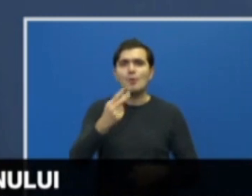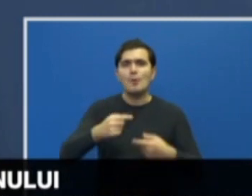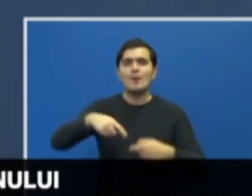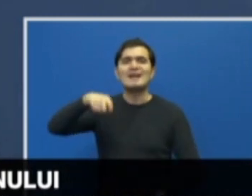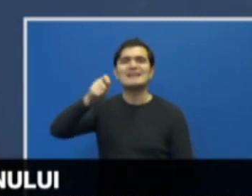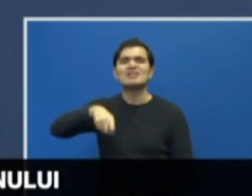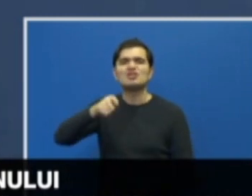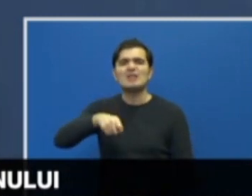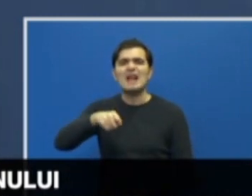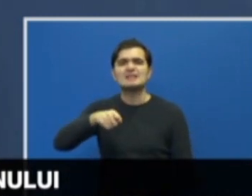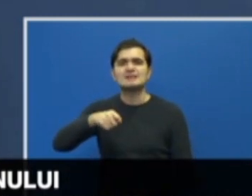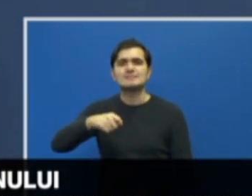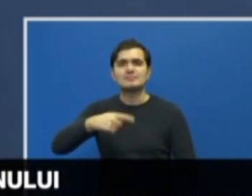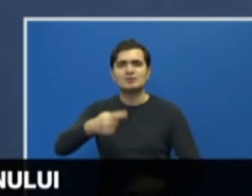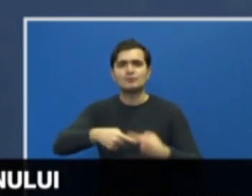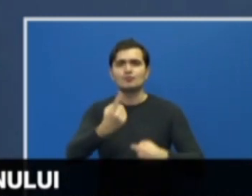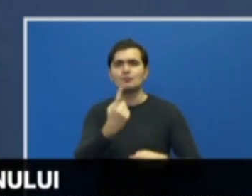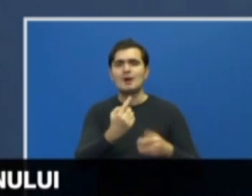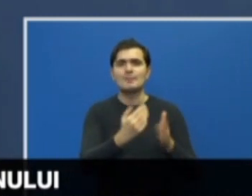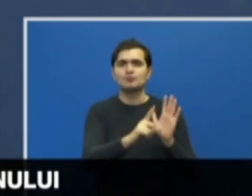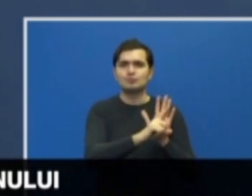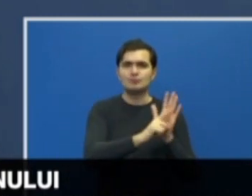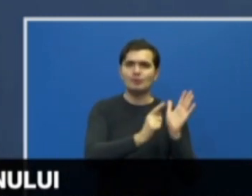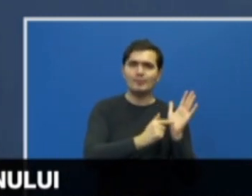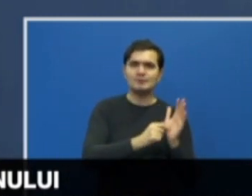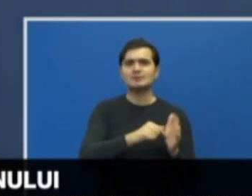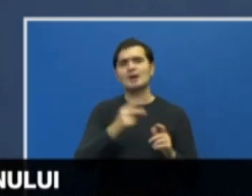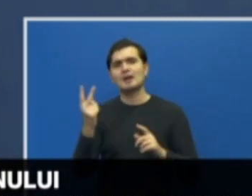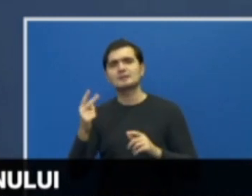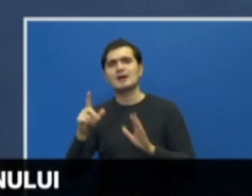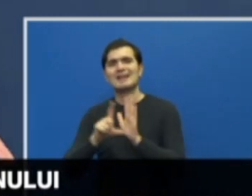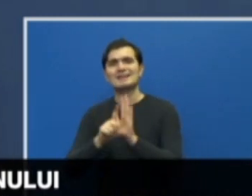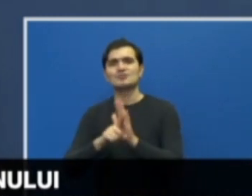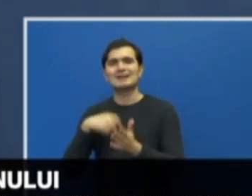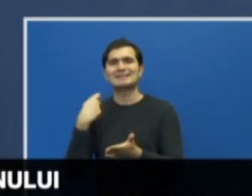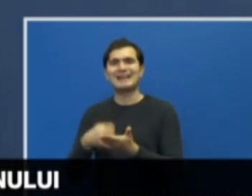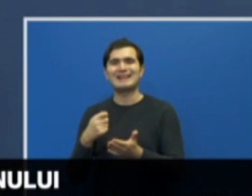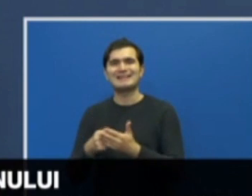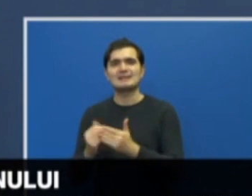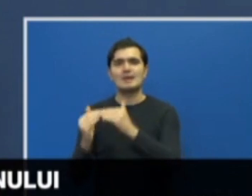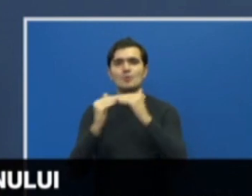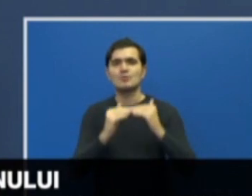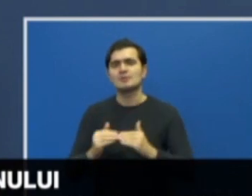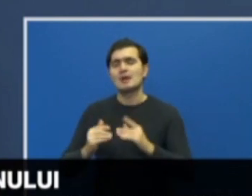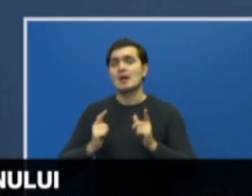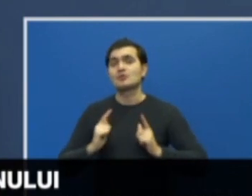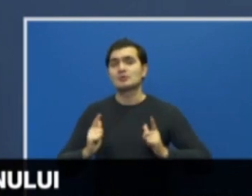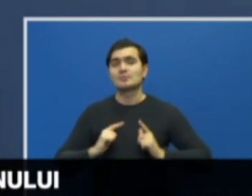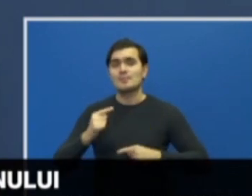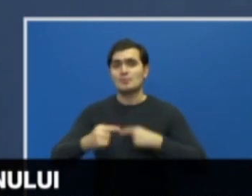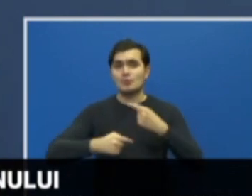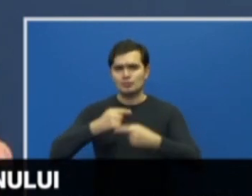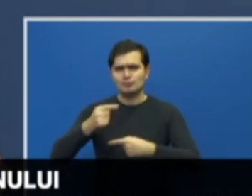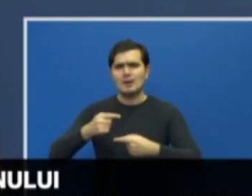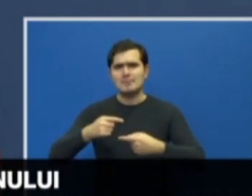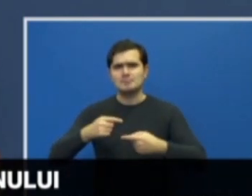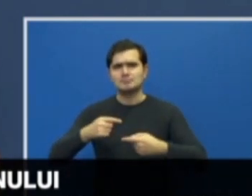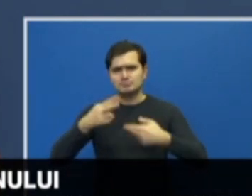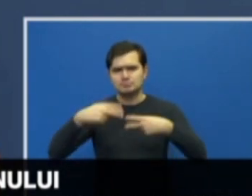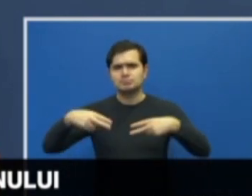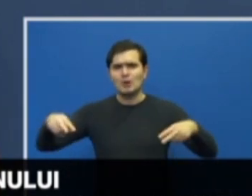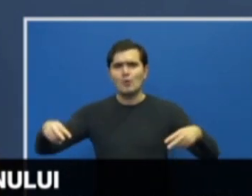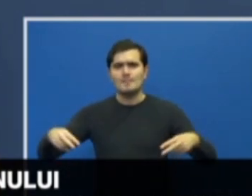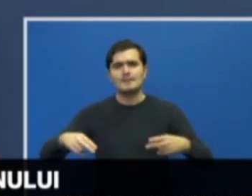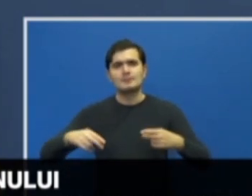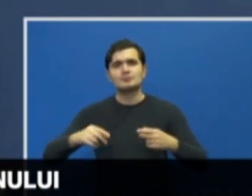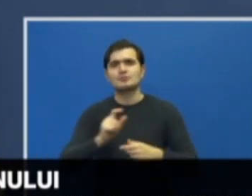pe legea pensiilor și una pe legea salarizării unitare. Să așteptăm procedurile să deruleze și